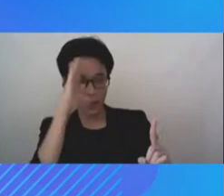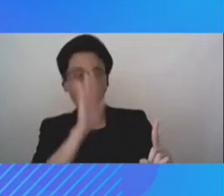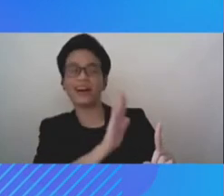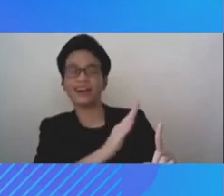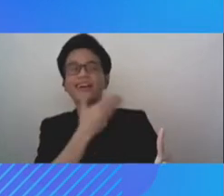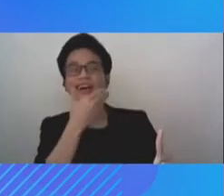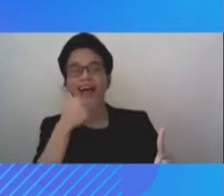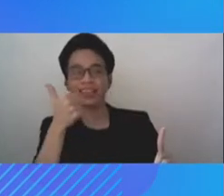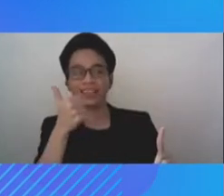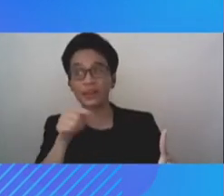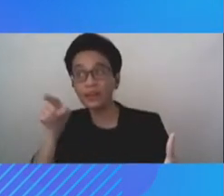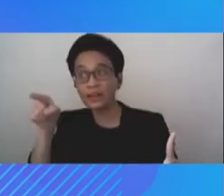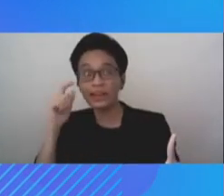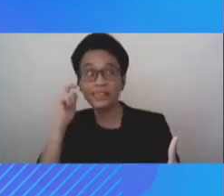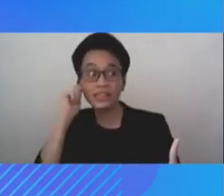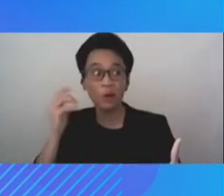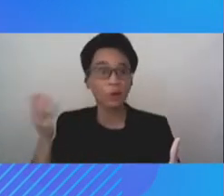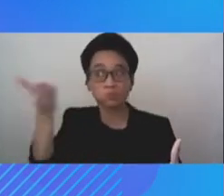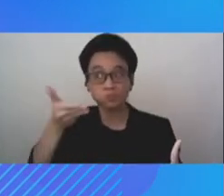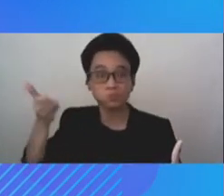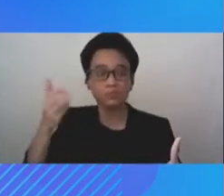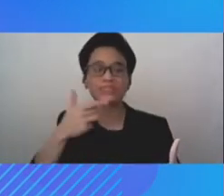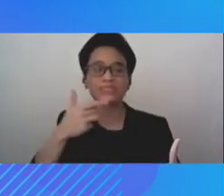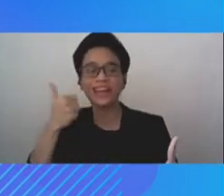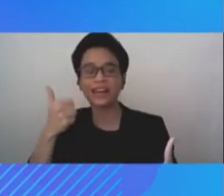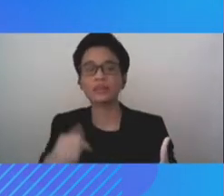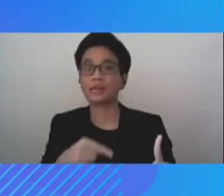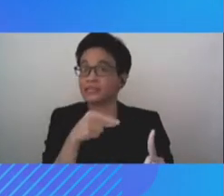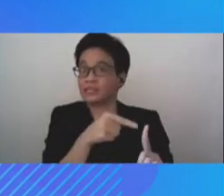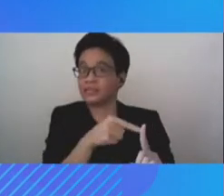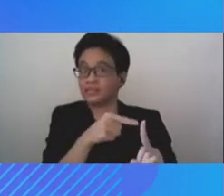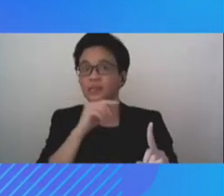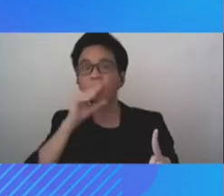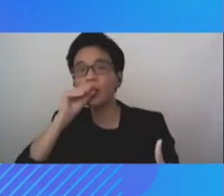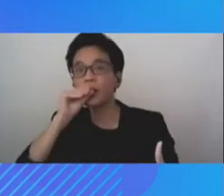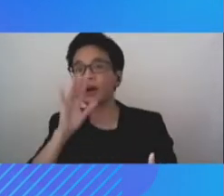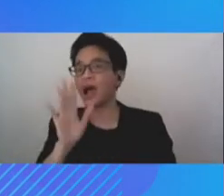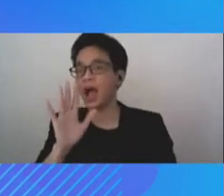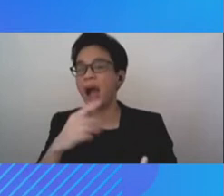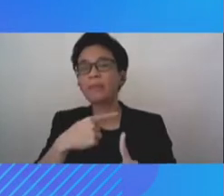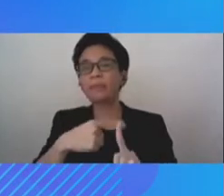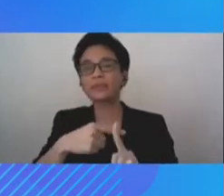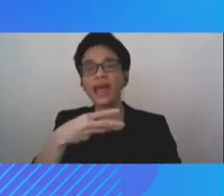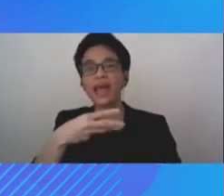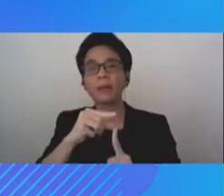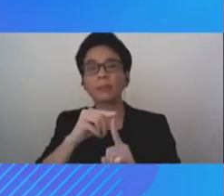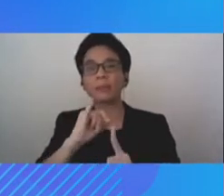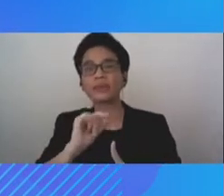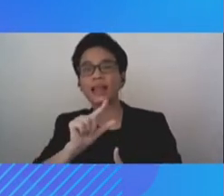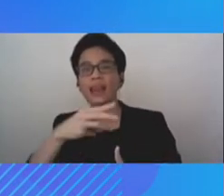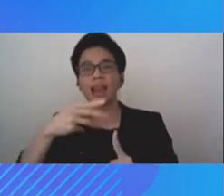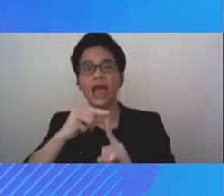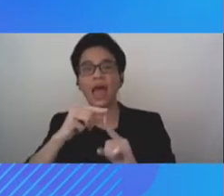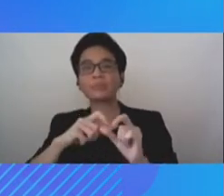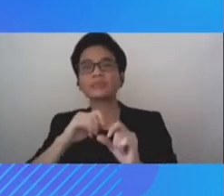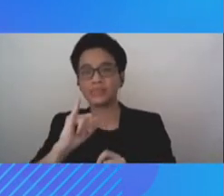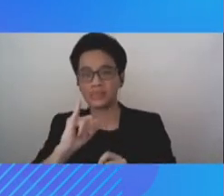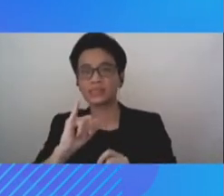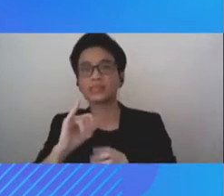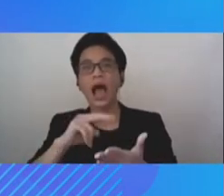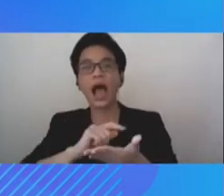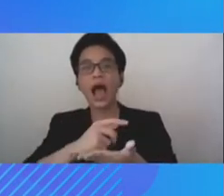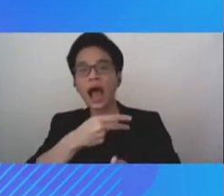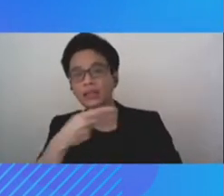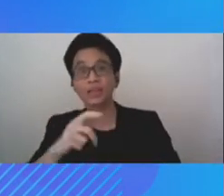selalu mengajarkan itu. Nanti kebetulan karena anak saya nonverbal dan dia juga punya epilepsi, jadi saya mendampingi sendiri sekolah, jadi saya ikut